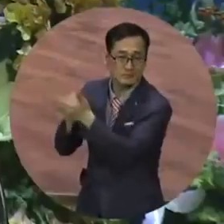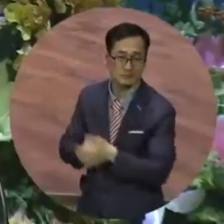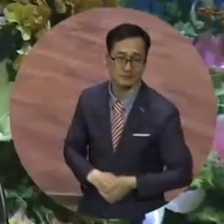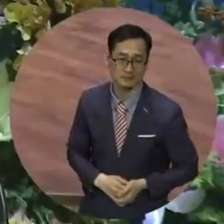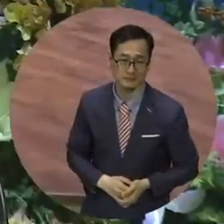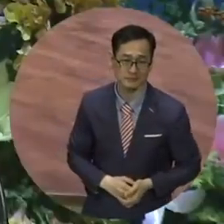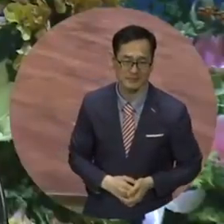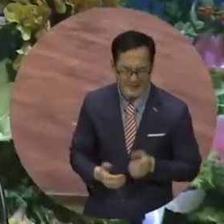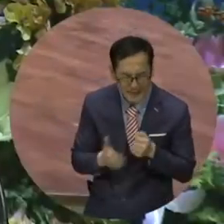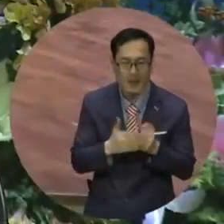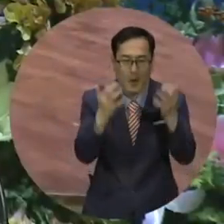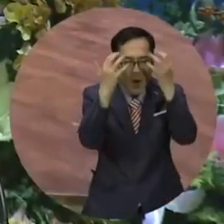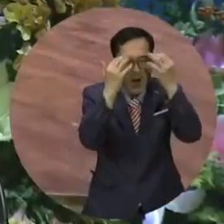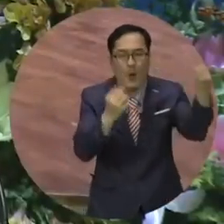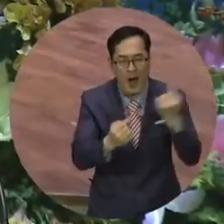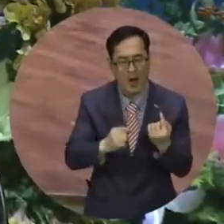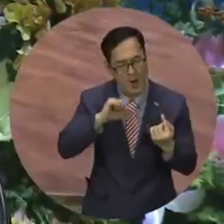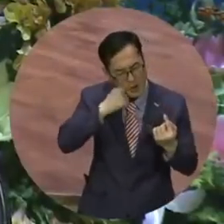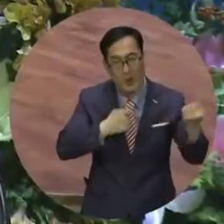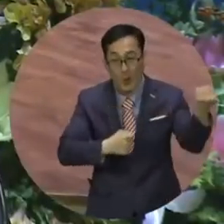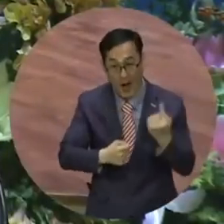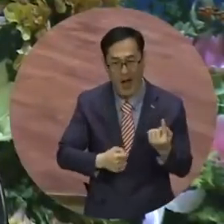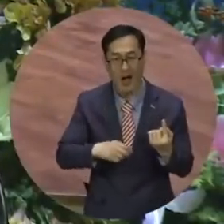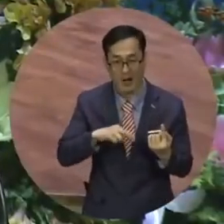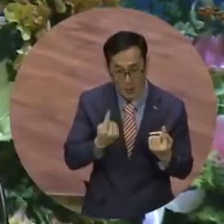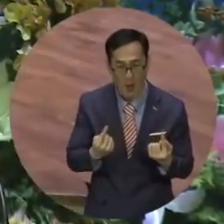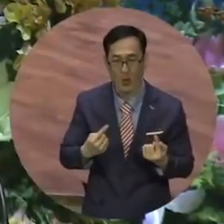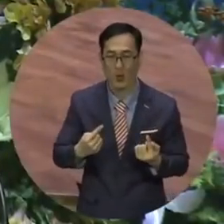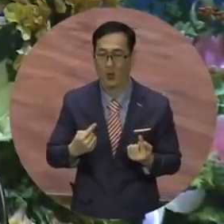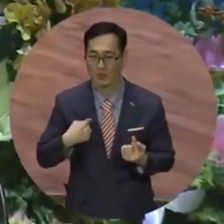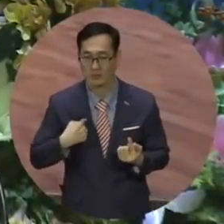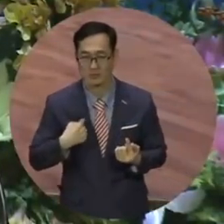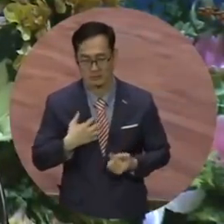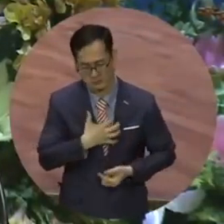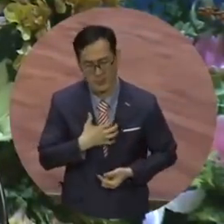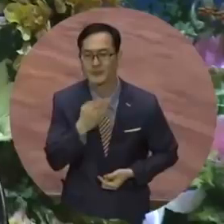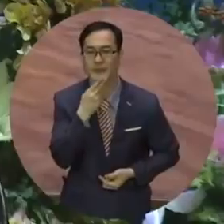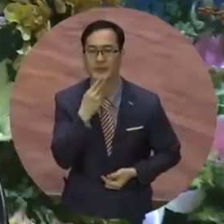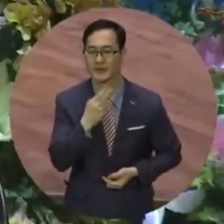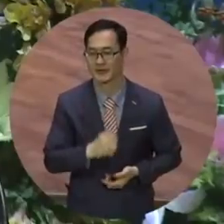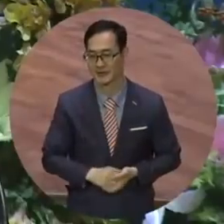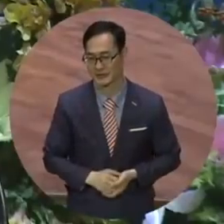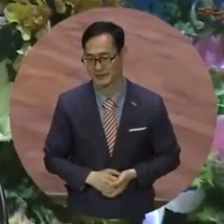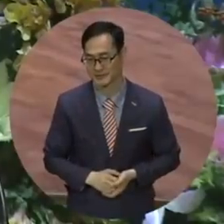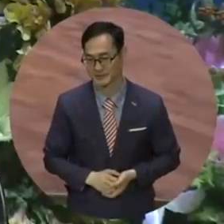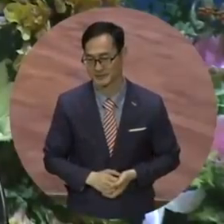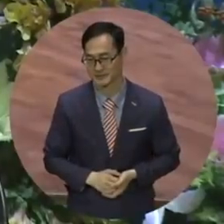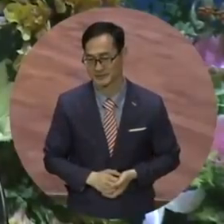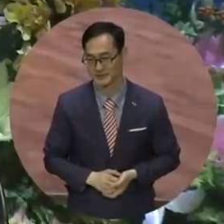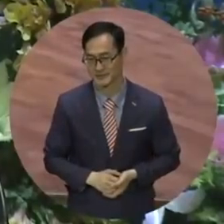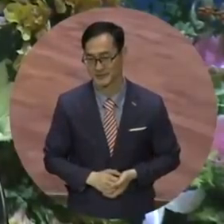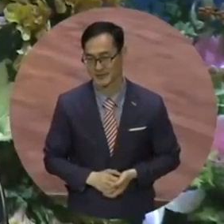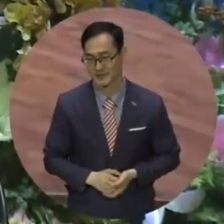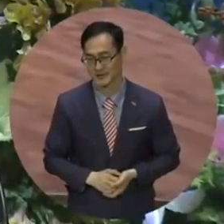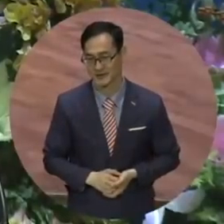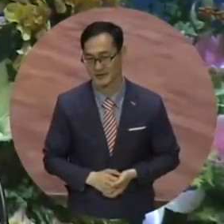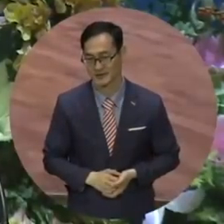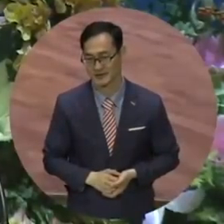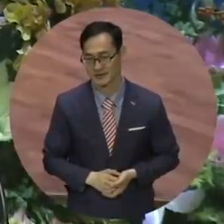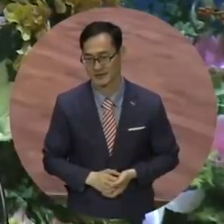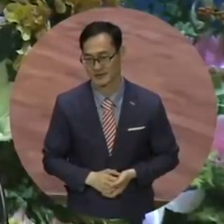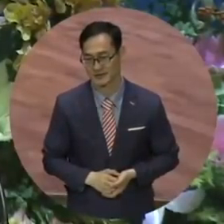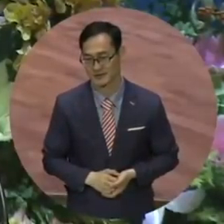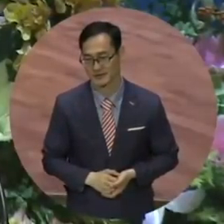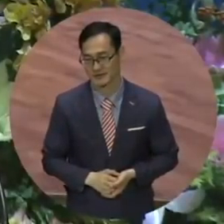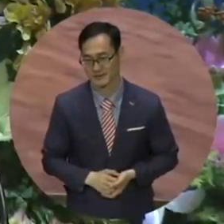말입니다. 그래서 어떻게 하든지 간에 이걸 지속해야 돼. 지속은 지속 누를 수 어떻게 지속 누를 지속하게